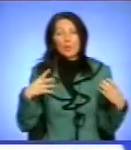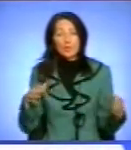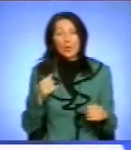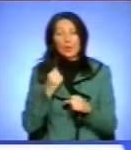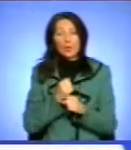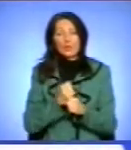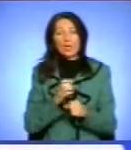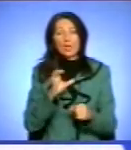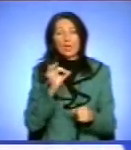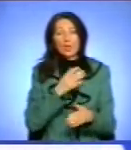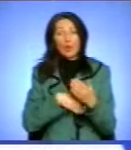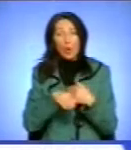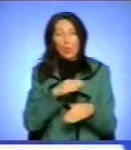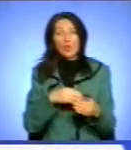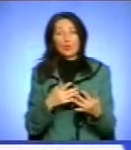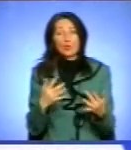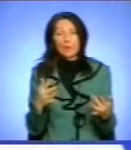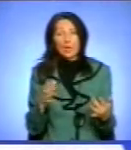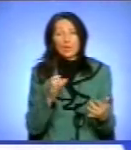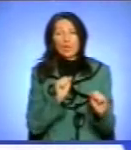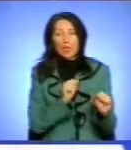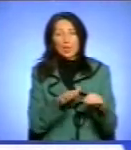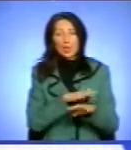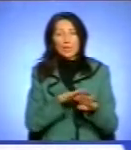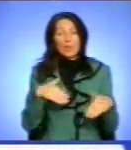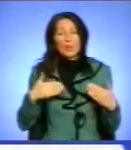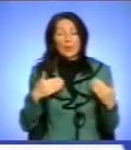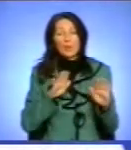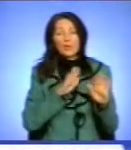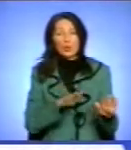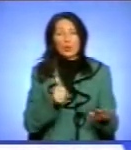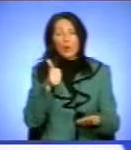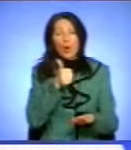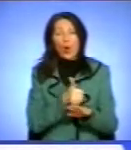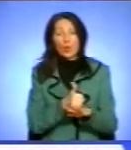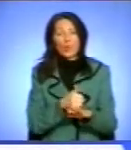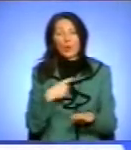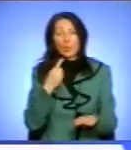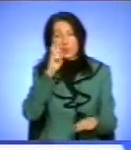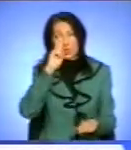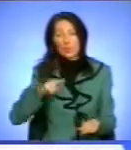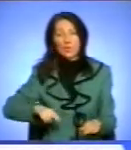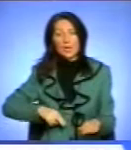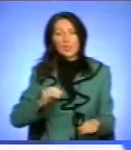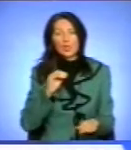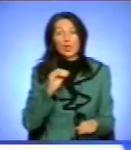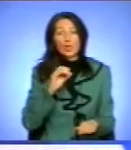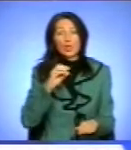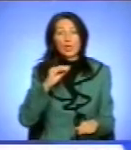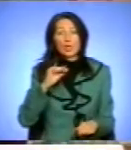та соціального захисту населення привітав заступник голови, керівник апарату обласної державної адміністрації Юрій